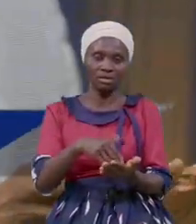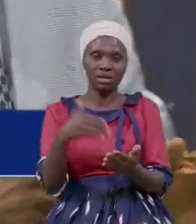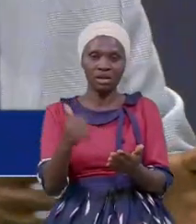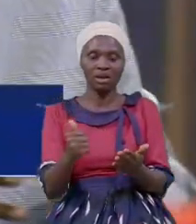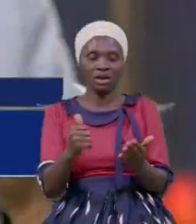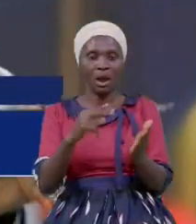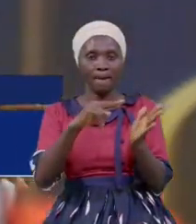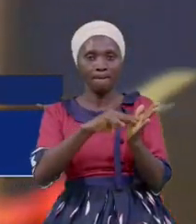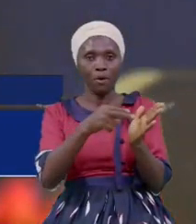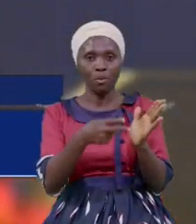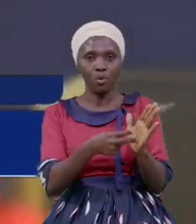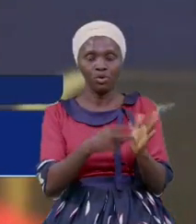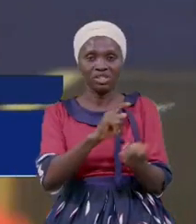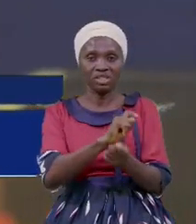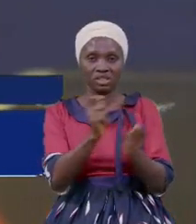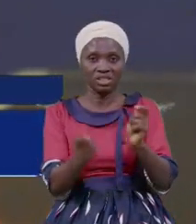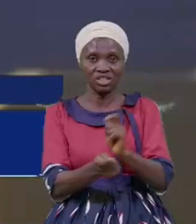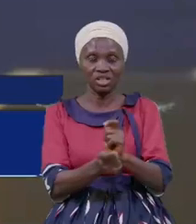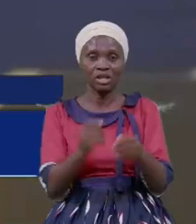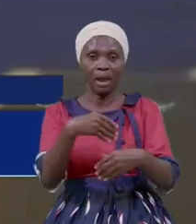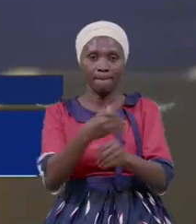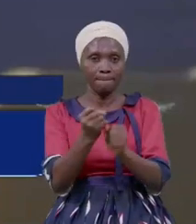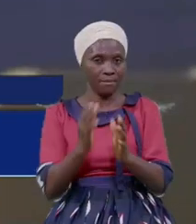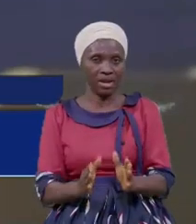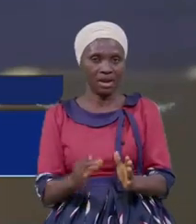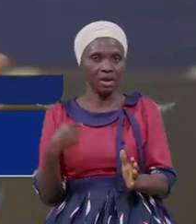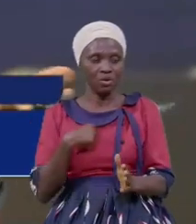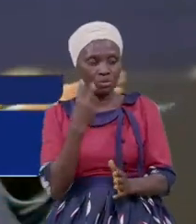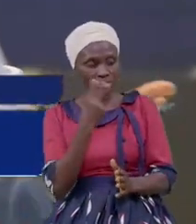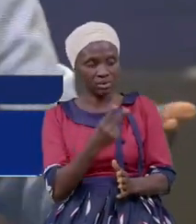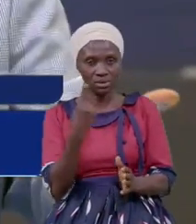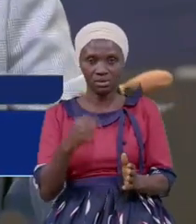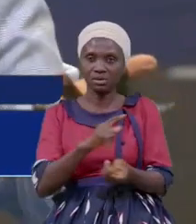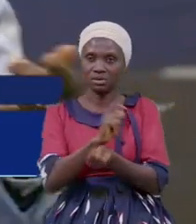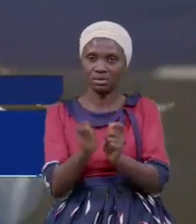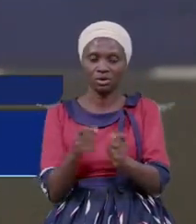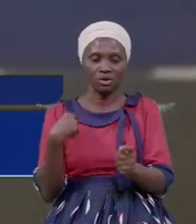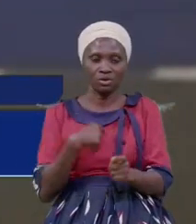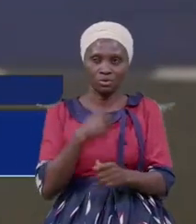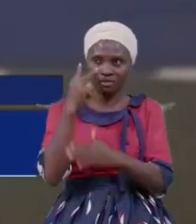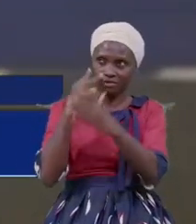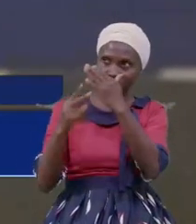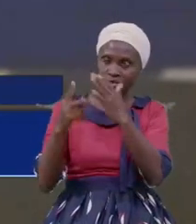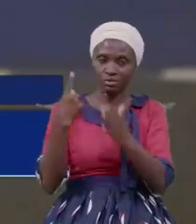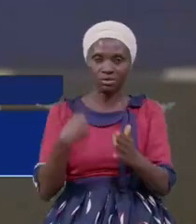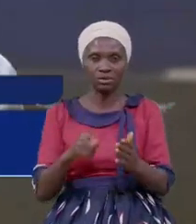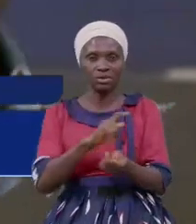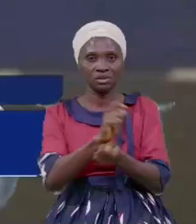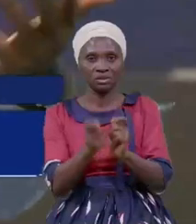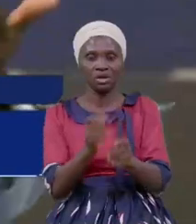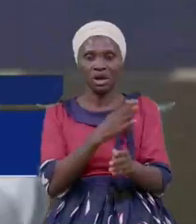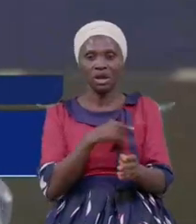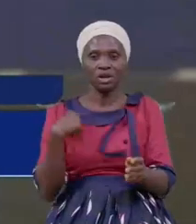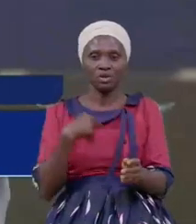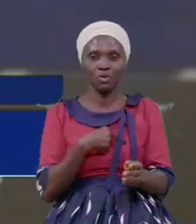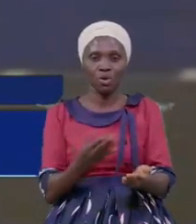recréer un artisan de changement motivé par l'essentiel nous voyons le le changement nous envisageons le changement et nous